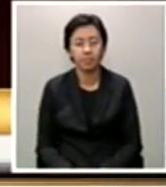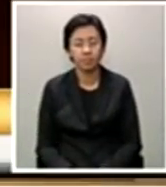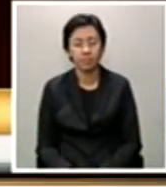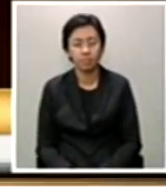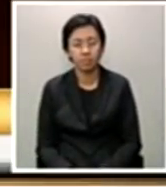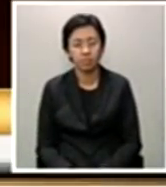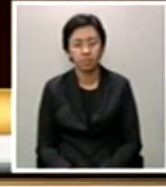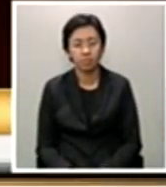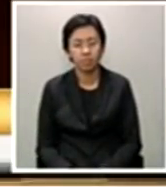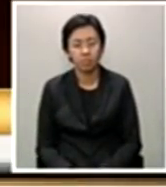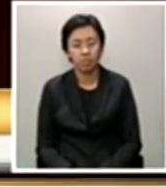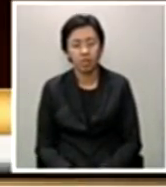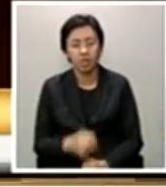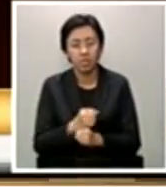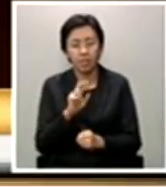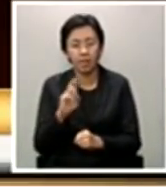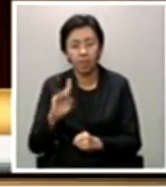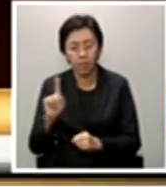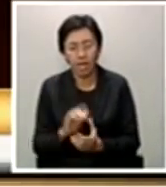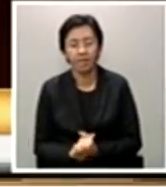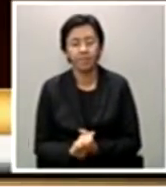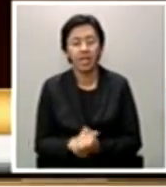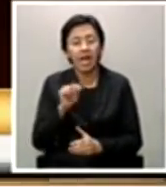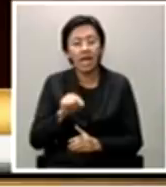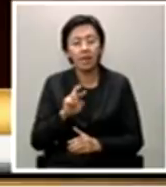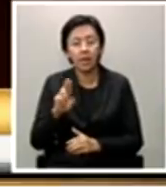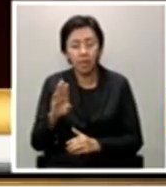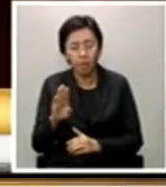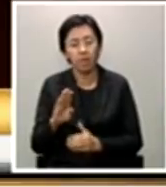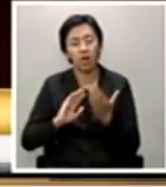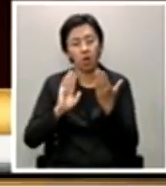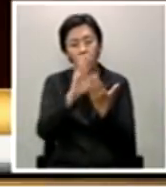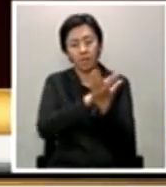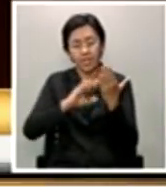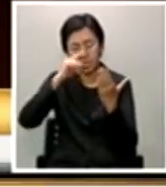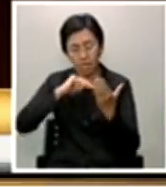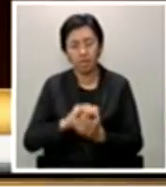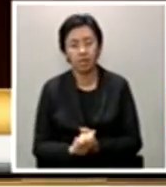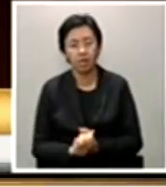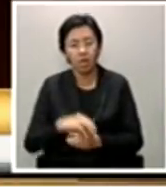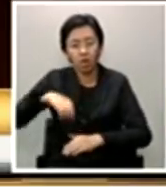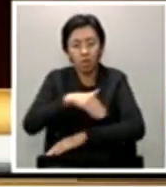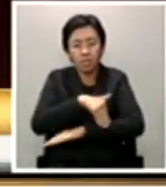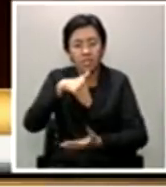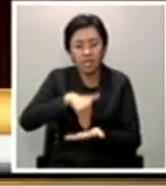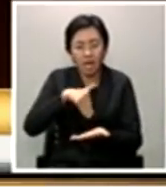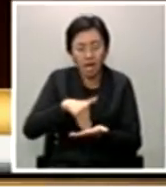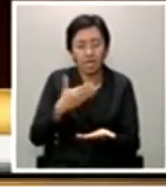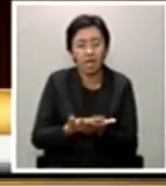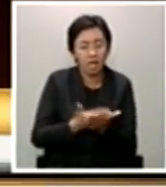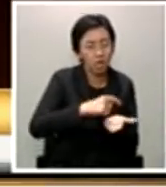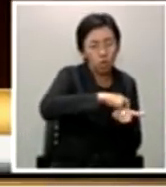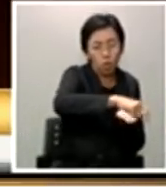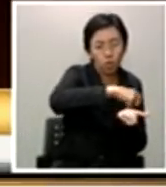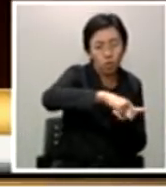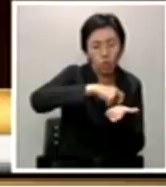ม่เราสามารถสร้าง E-Payment ขึ้นมาได้เราเรียกมันว่า National E-Payment ขณะนี้กรมบัญชีกลางสามารถส่งเงินโดยตร